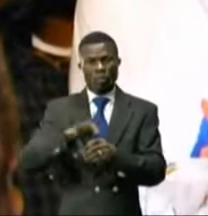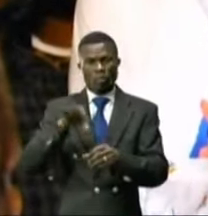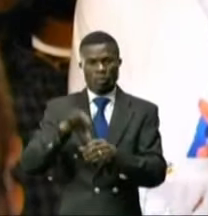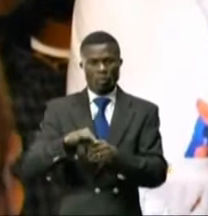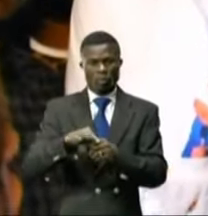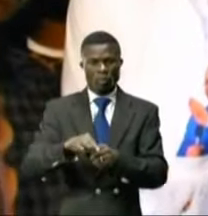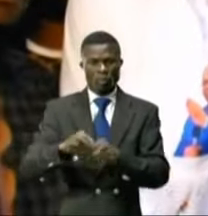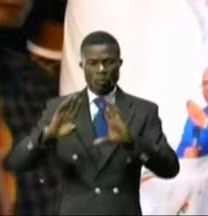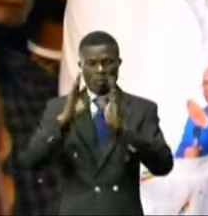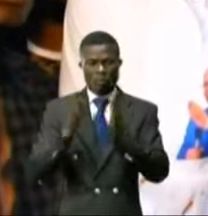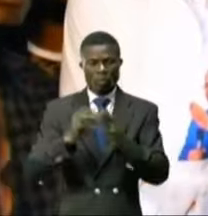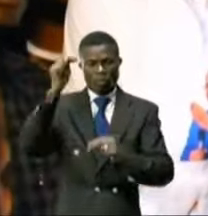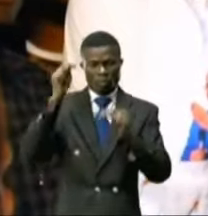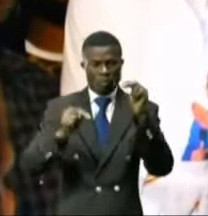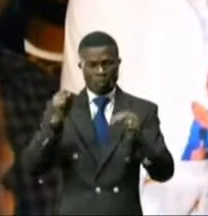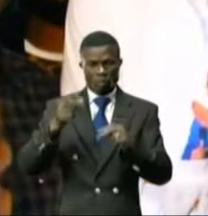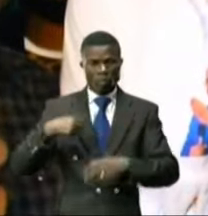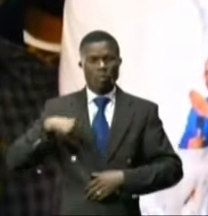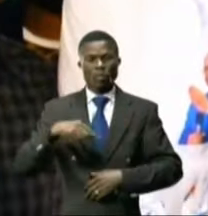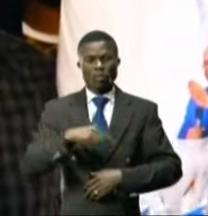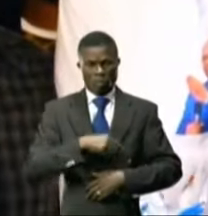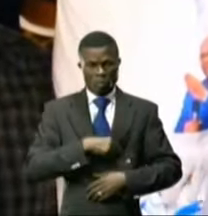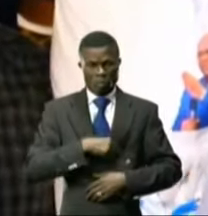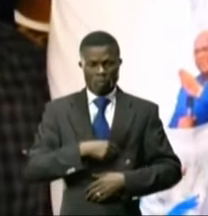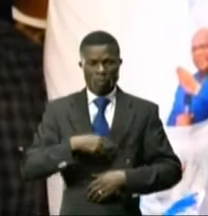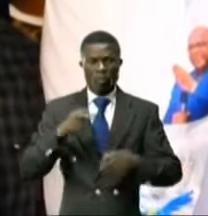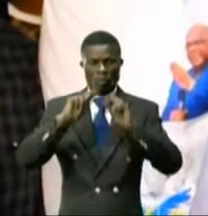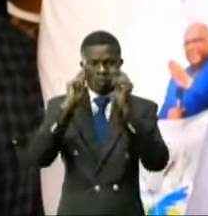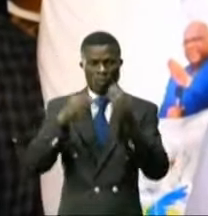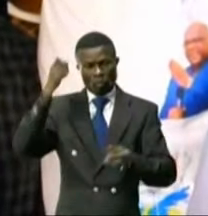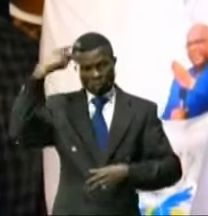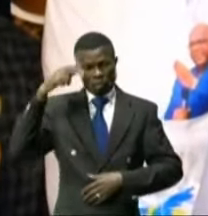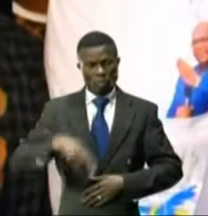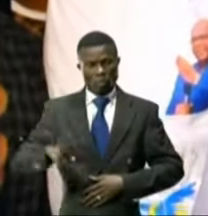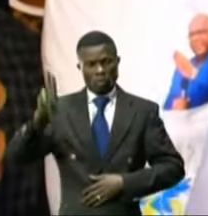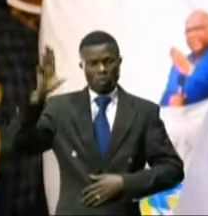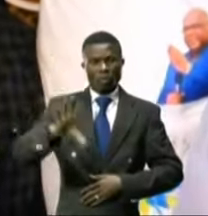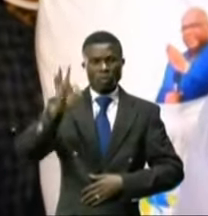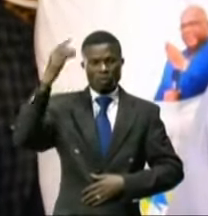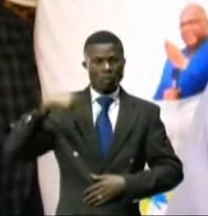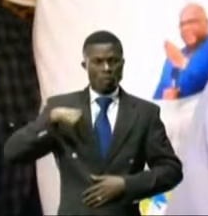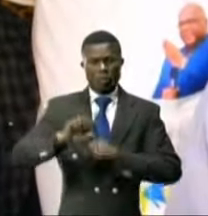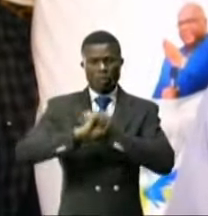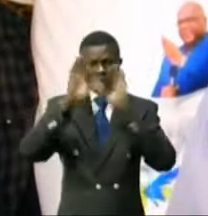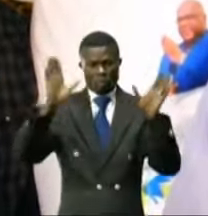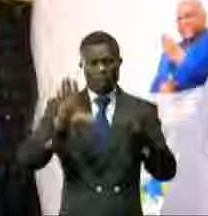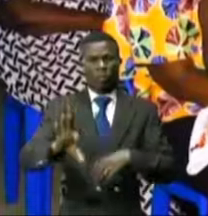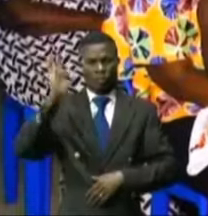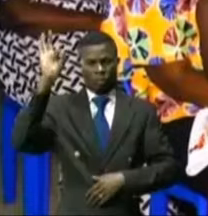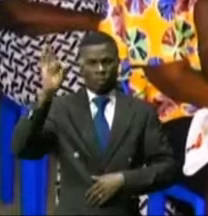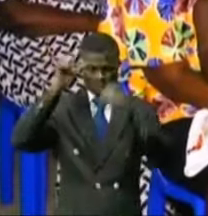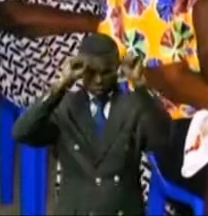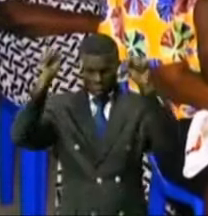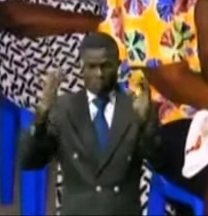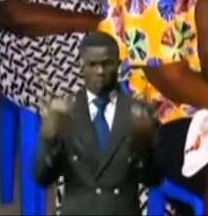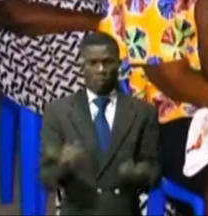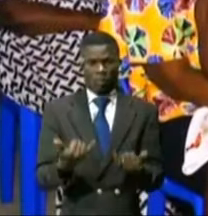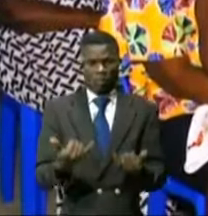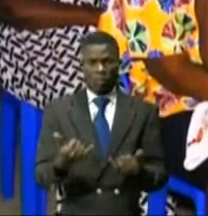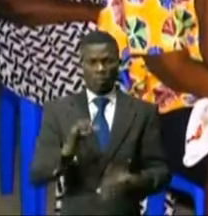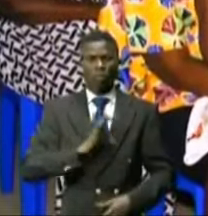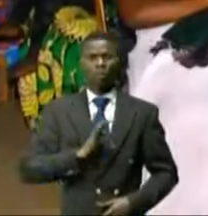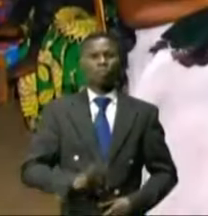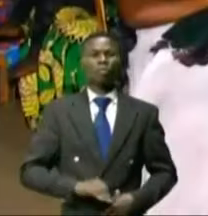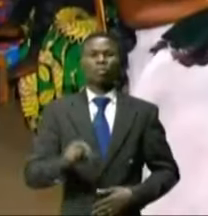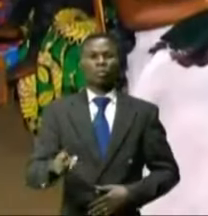niveaux. Vous savez que nous sommes l'IDPS, notre choix est clair, c'est le chef de l'État actuel, Félix Tshisekedi